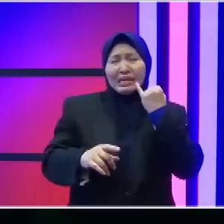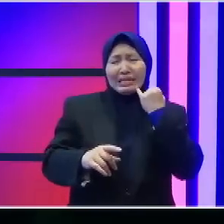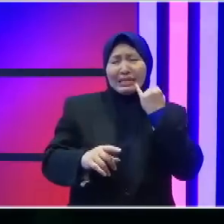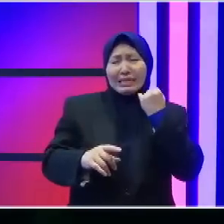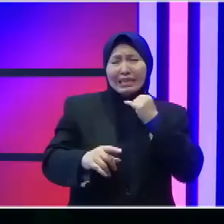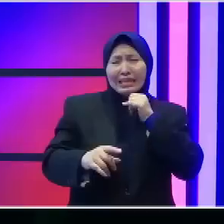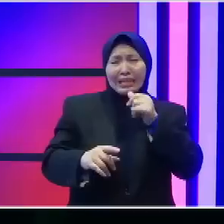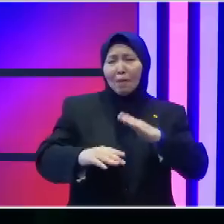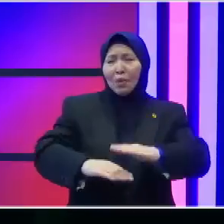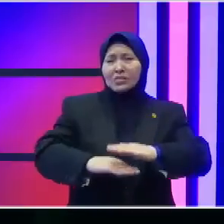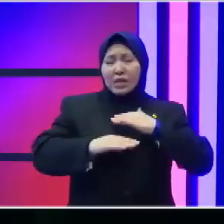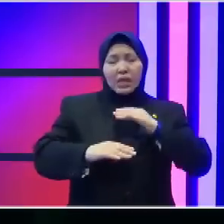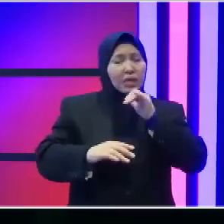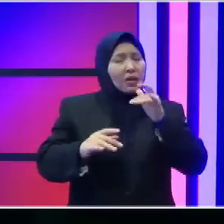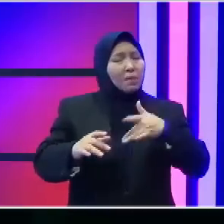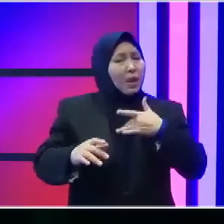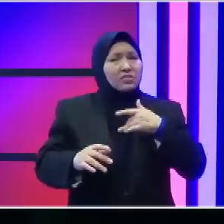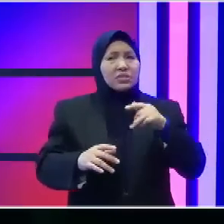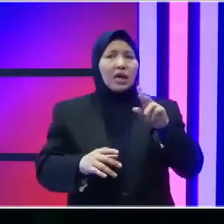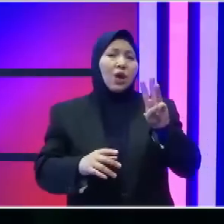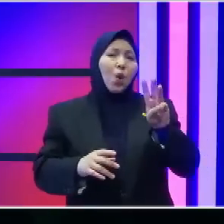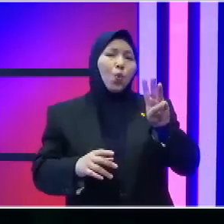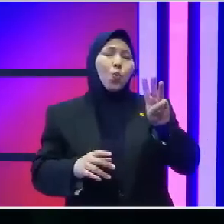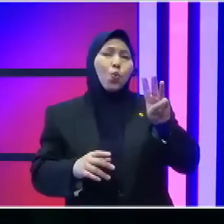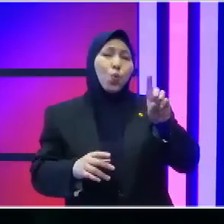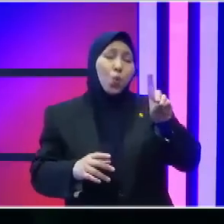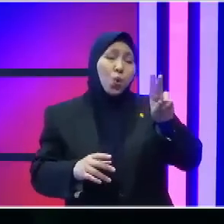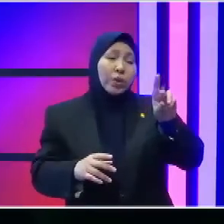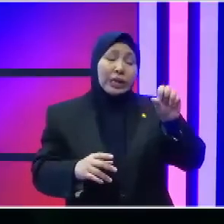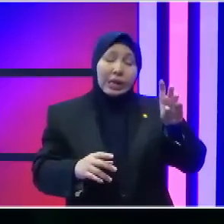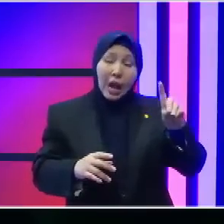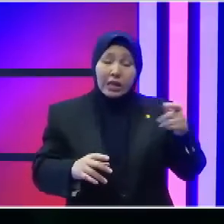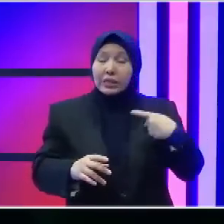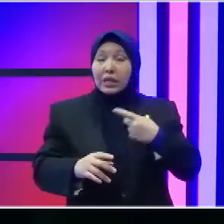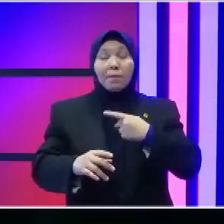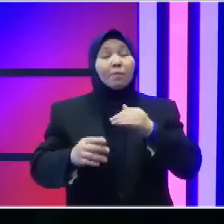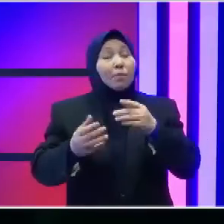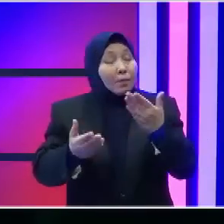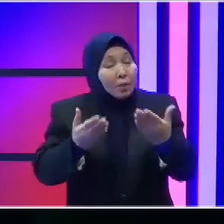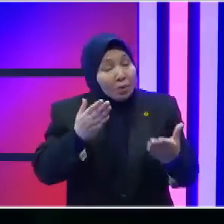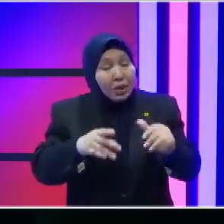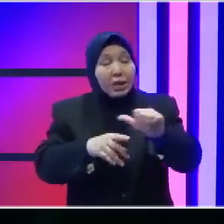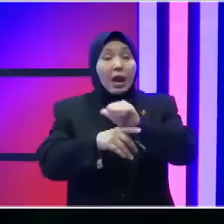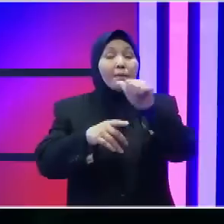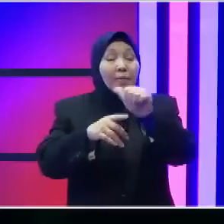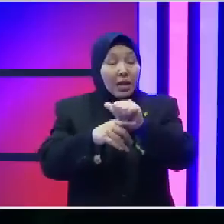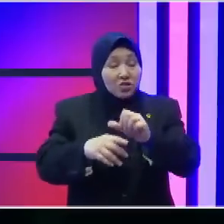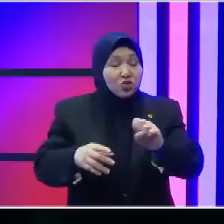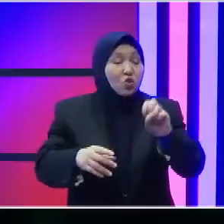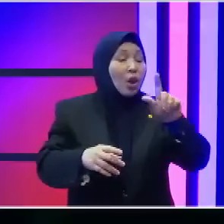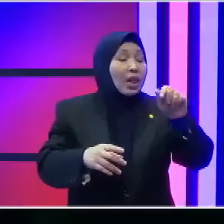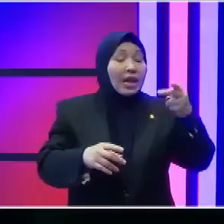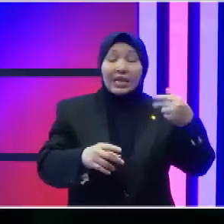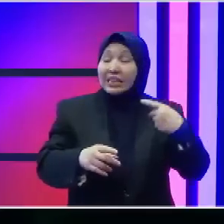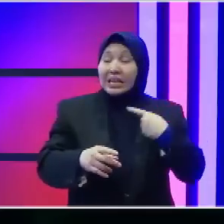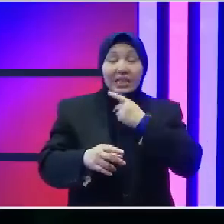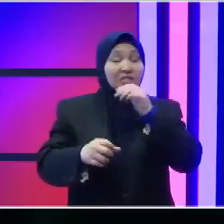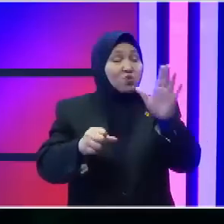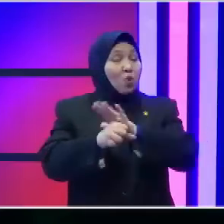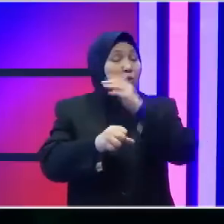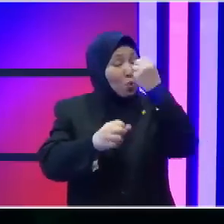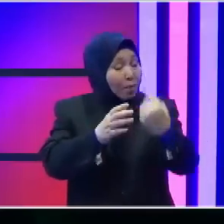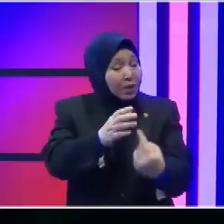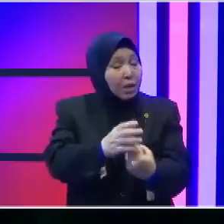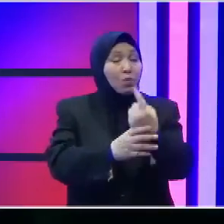hati, tidak ada perasaan wudda, itu tandanya mungkin iman dan amal soleh kita itu tidak cukup untuk menimbulkan wudda diberikan